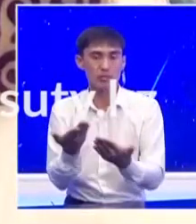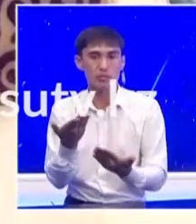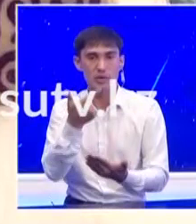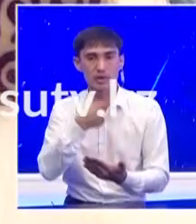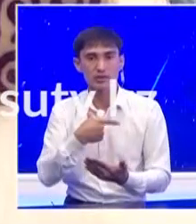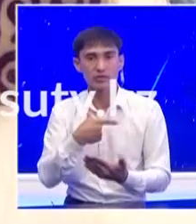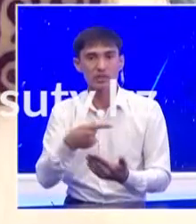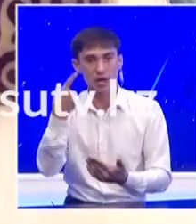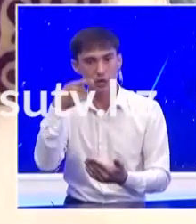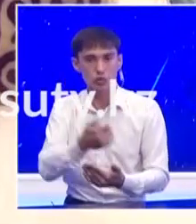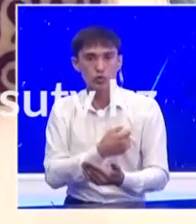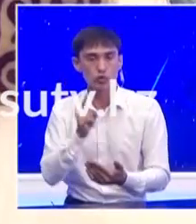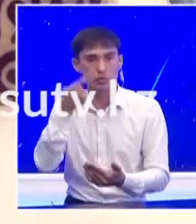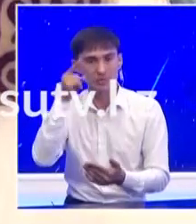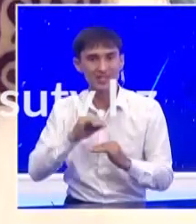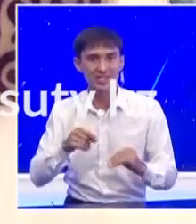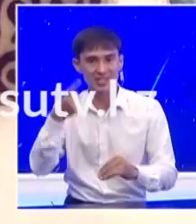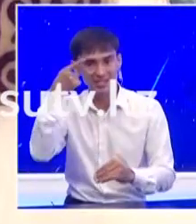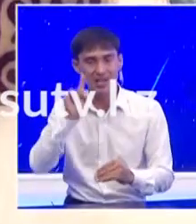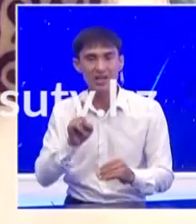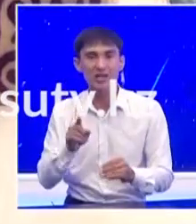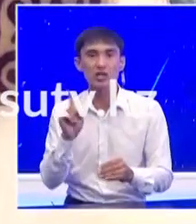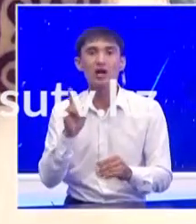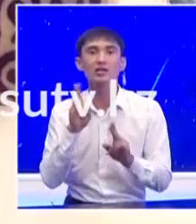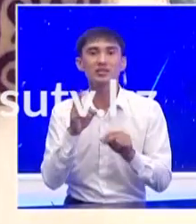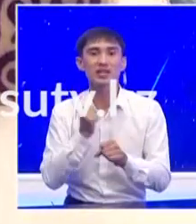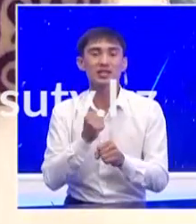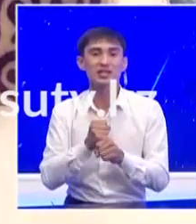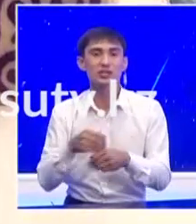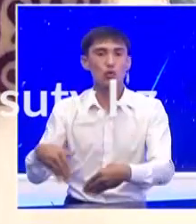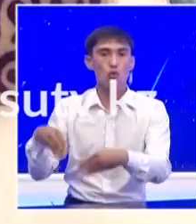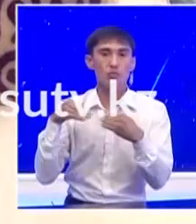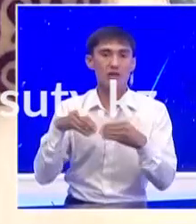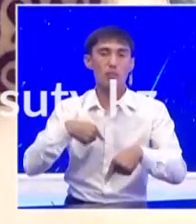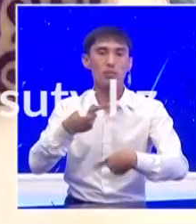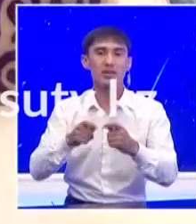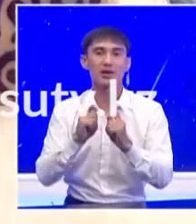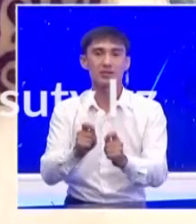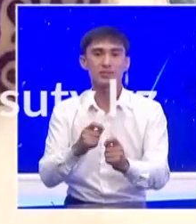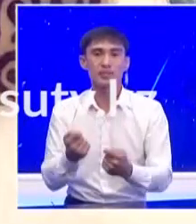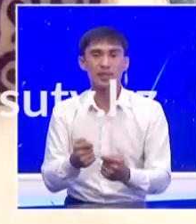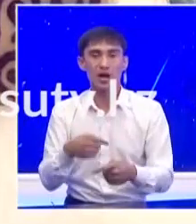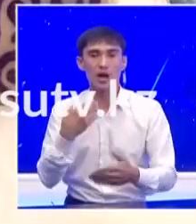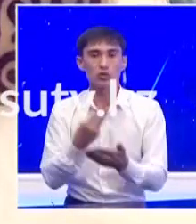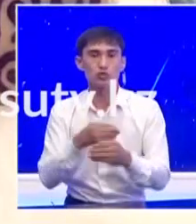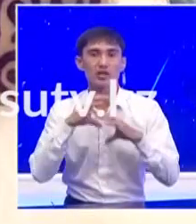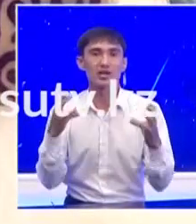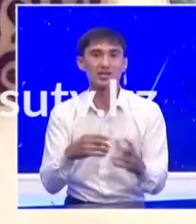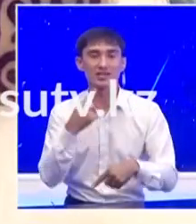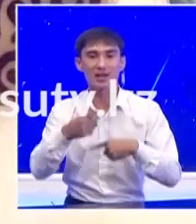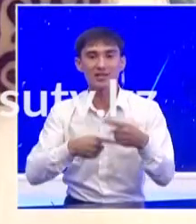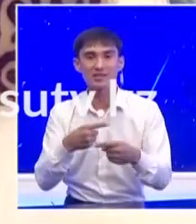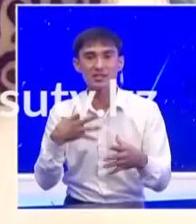дети знали, как делается карпе для приданого, что означает тот или иной орнамент. Я хочу сохранить традиции своего народа.